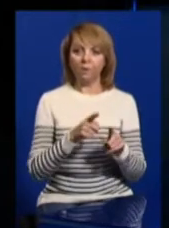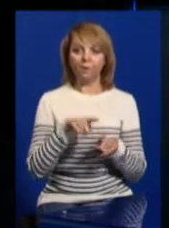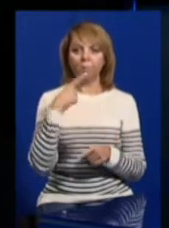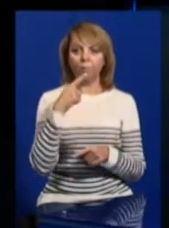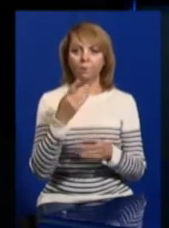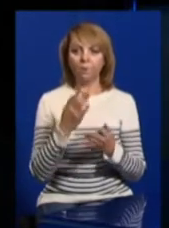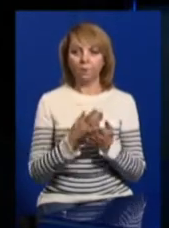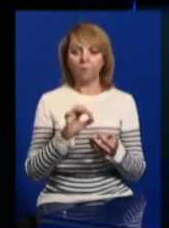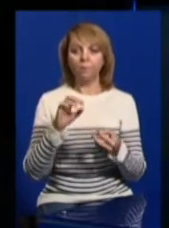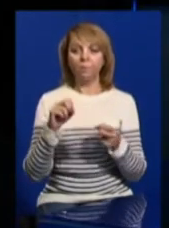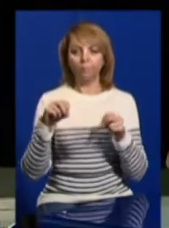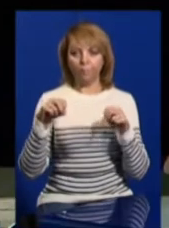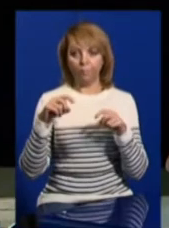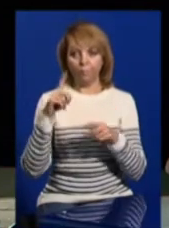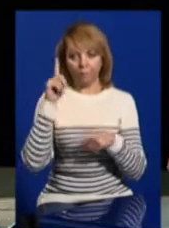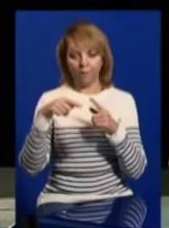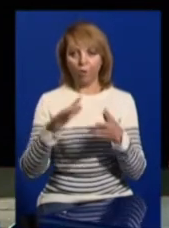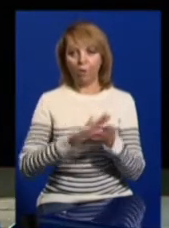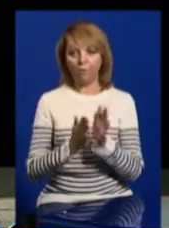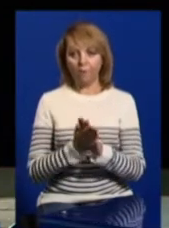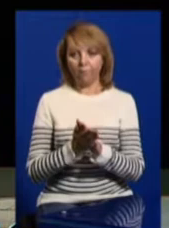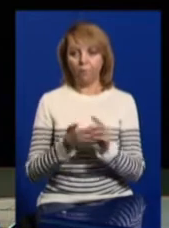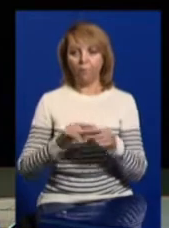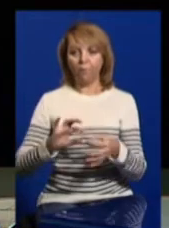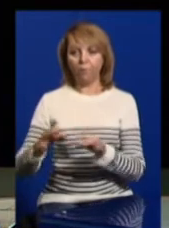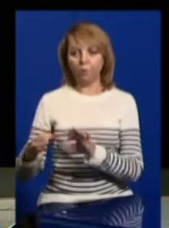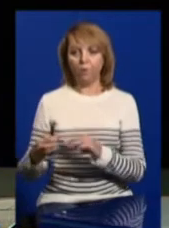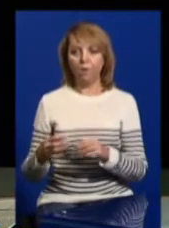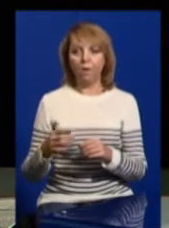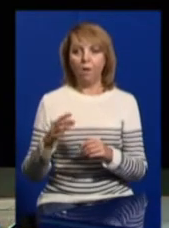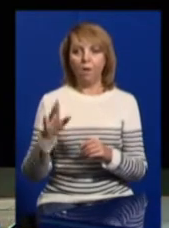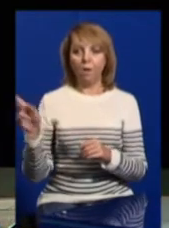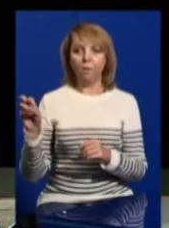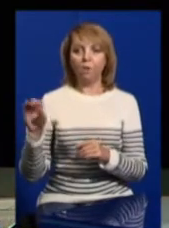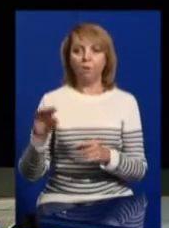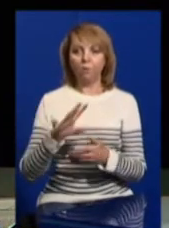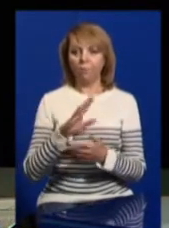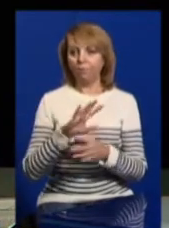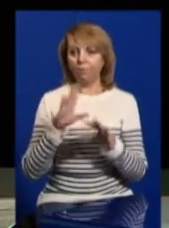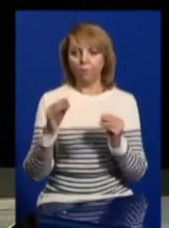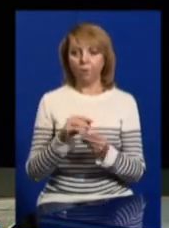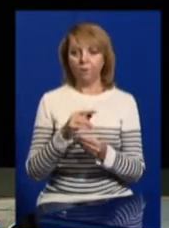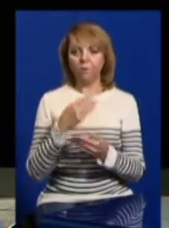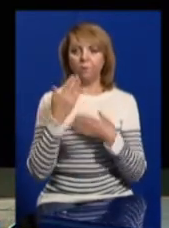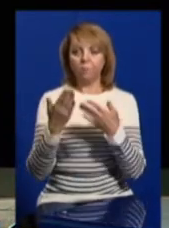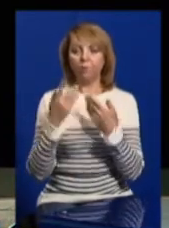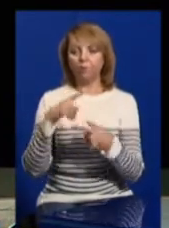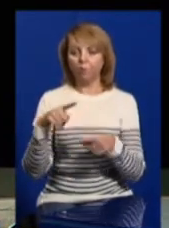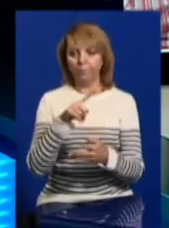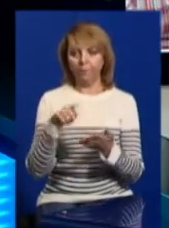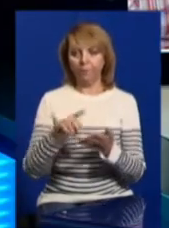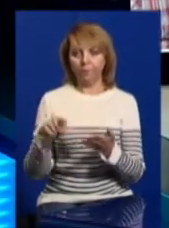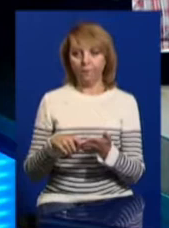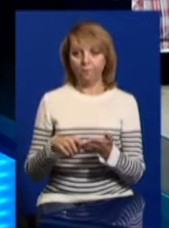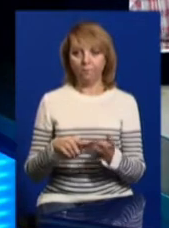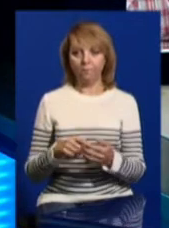якісь певні обставини, вже квінтесенції всього процесу, то пан Мельниченко взагалі нові питання ставить. Це його право, він може